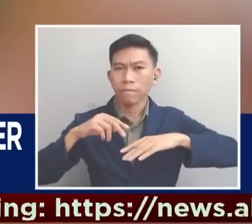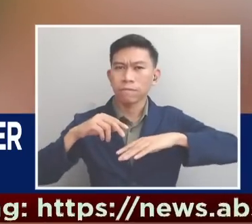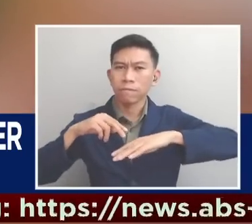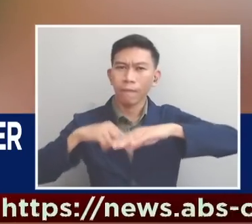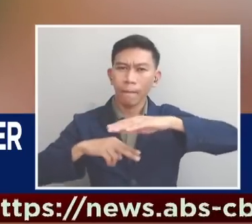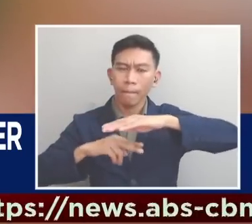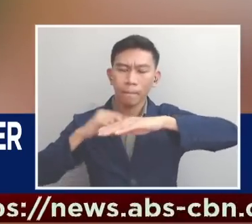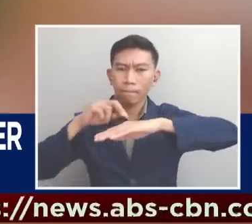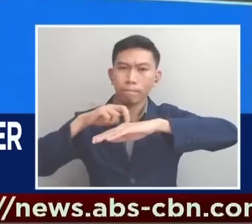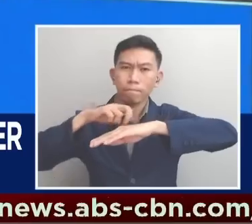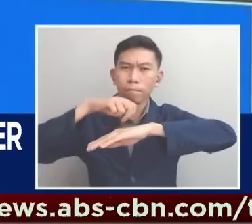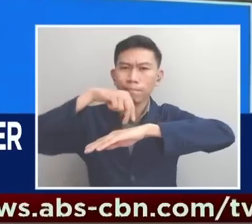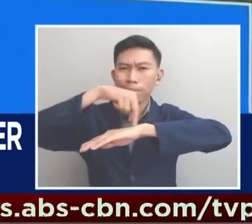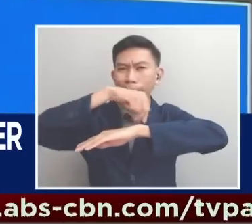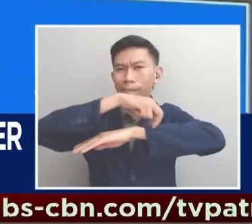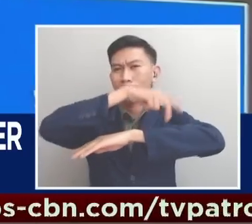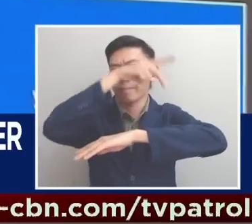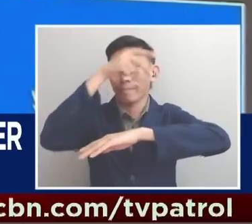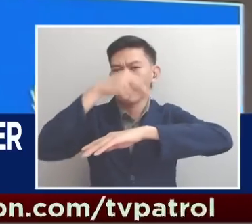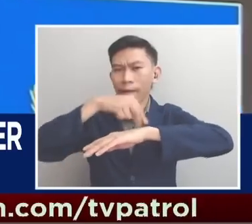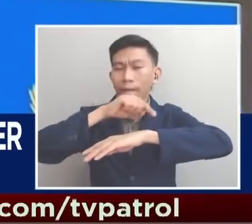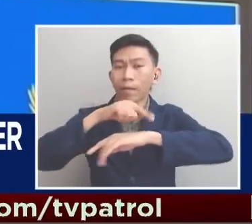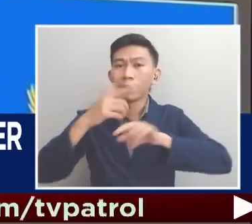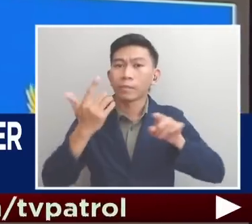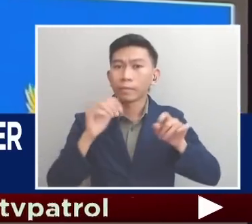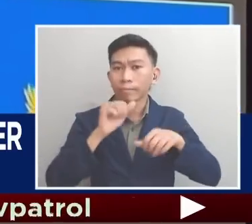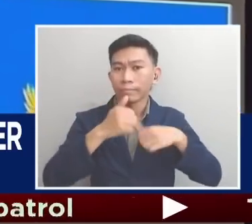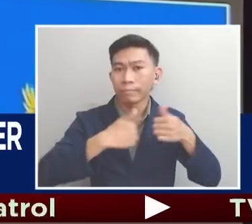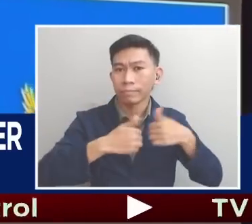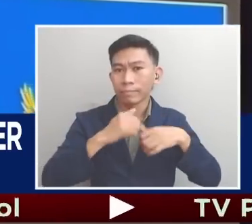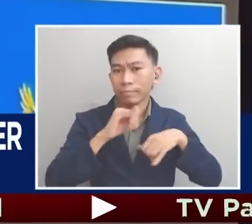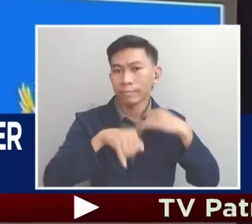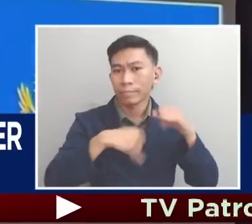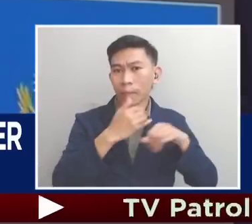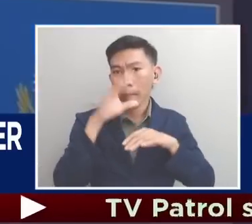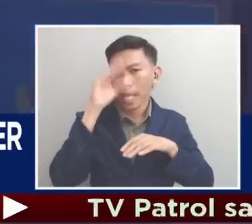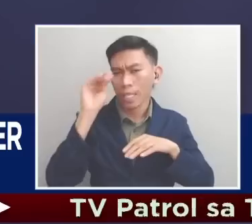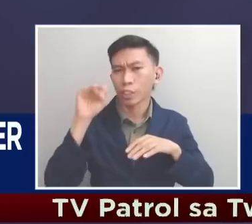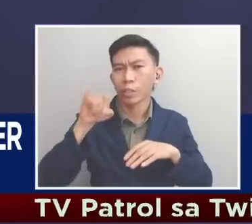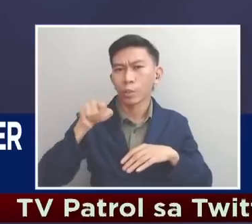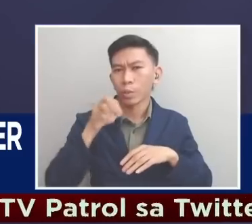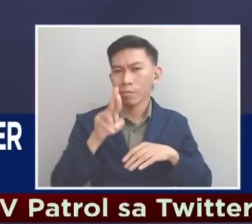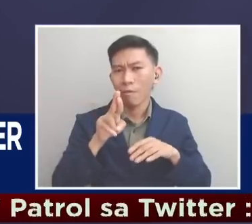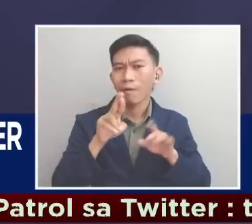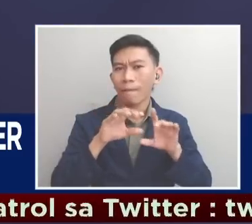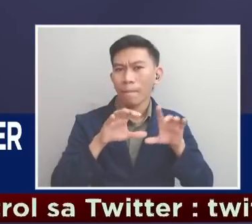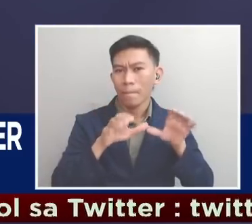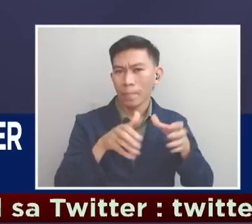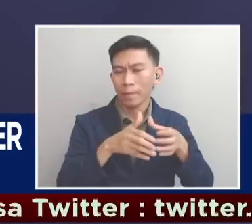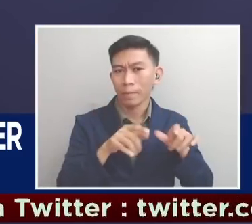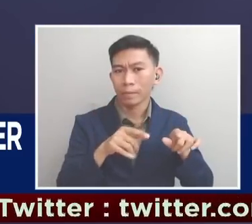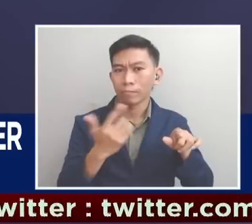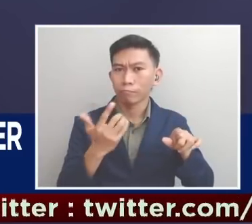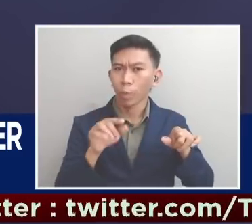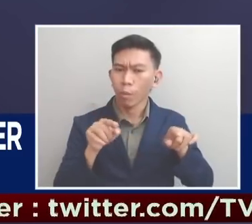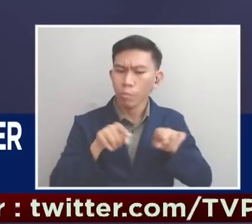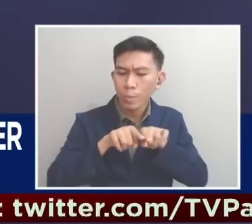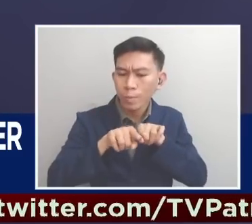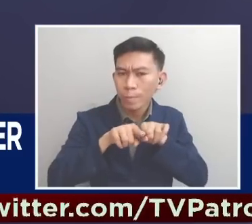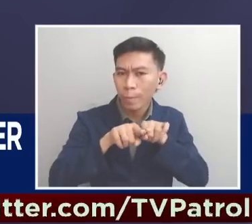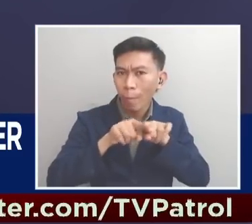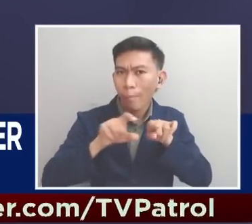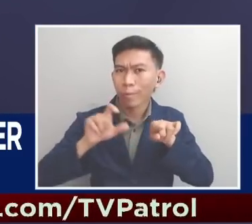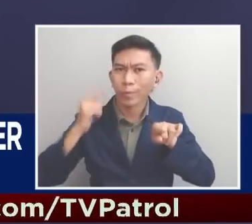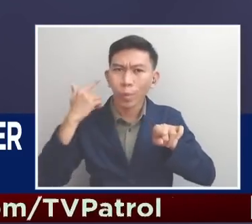Asian Artistic Gymnastics Championships Men's Junior Division. Dikit ang average score ni Eldrew sa gold medalist na si